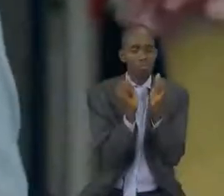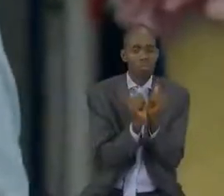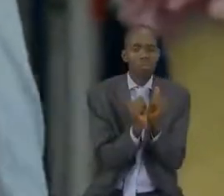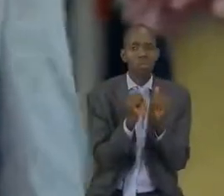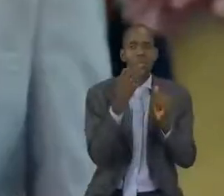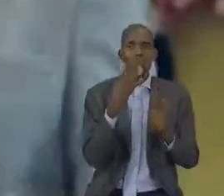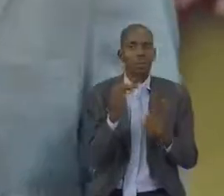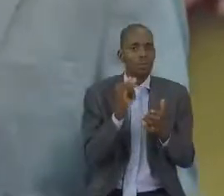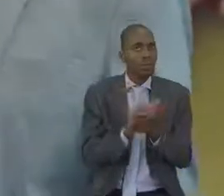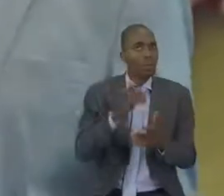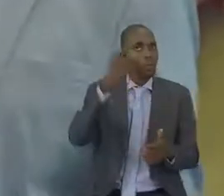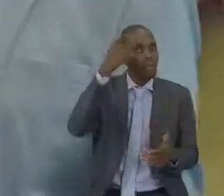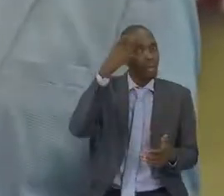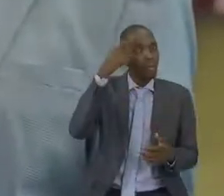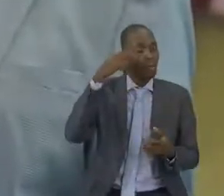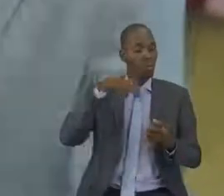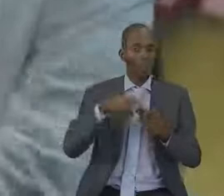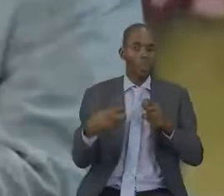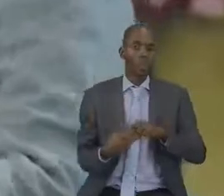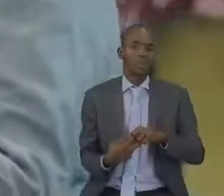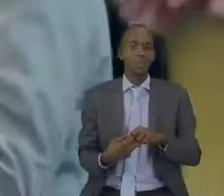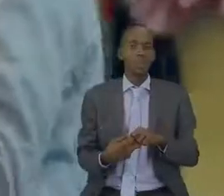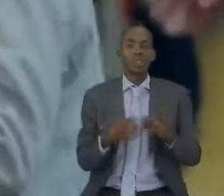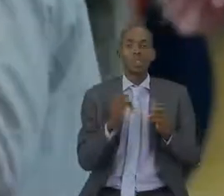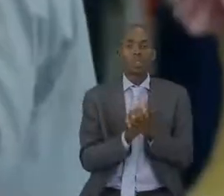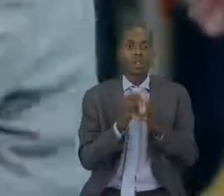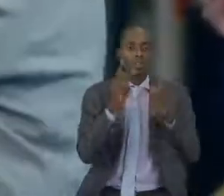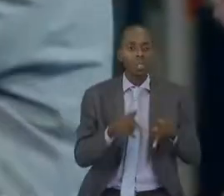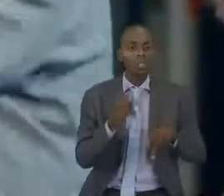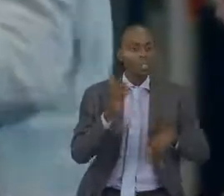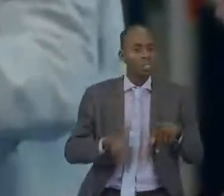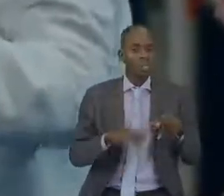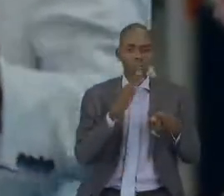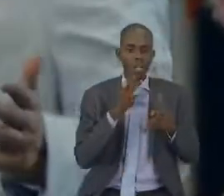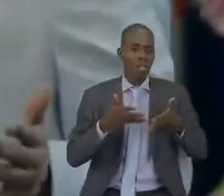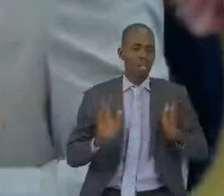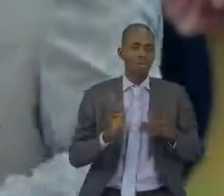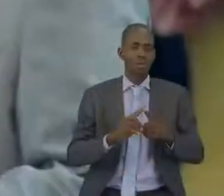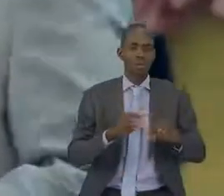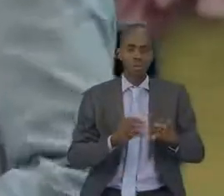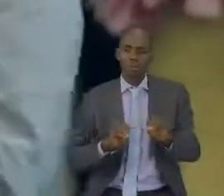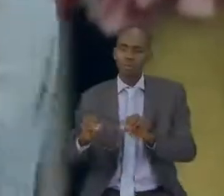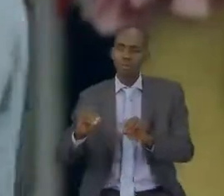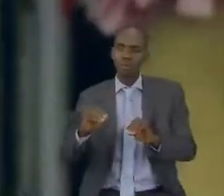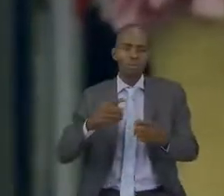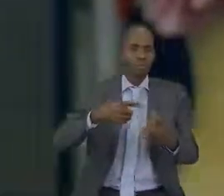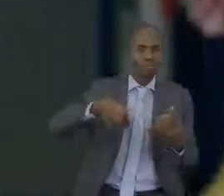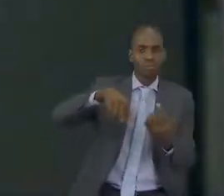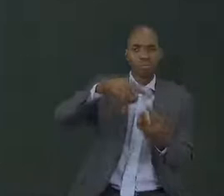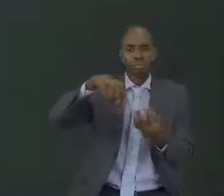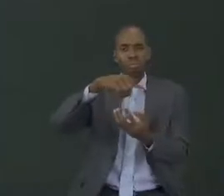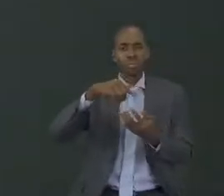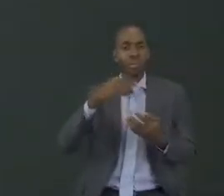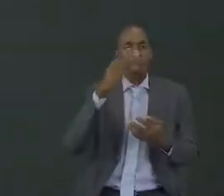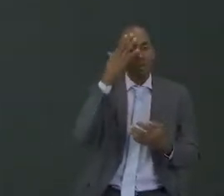de ce problème de cerveau, il n'arrive pas, on ne laisse pas se balader, il est